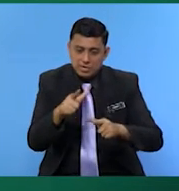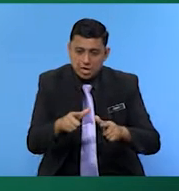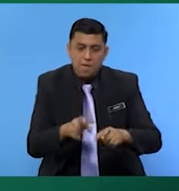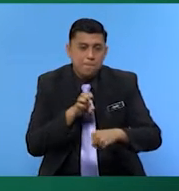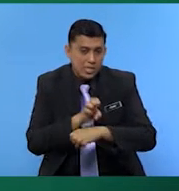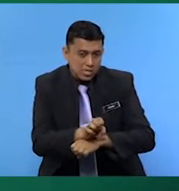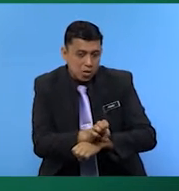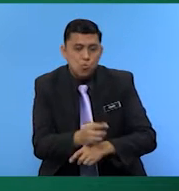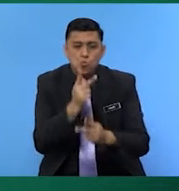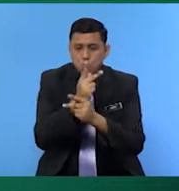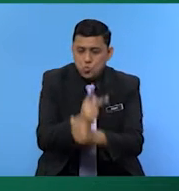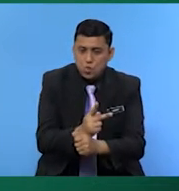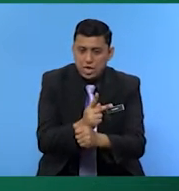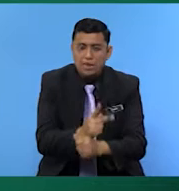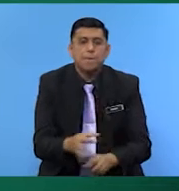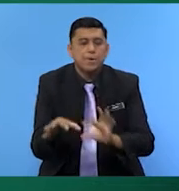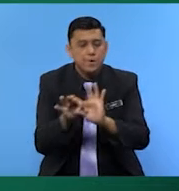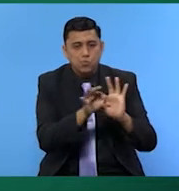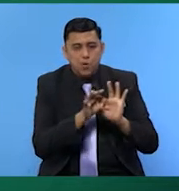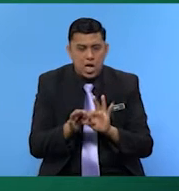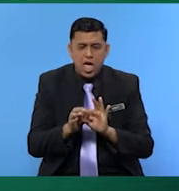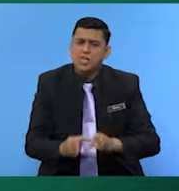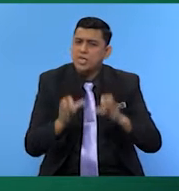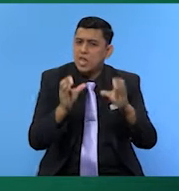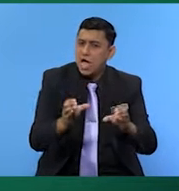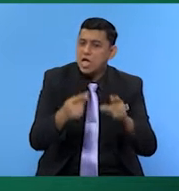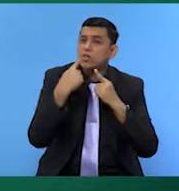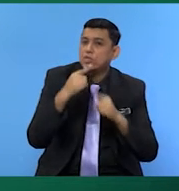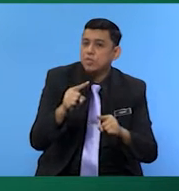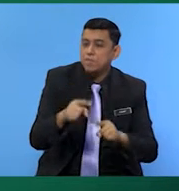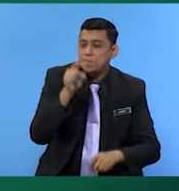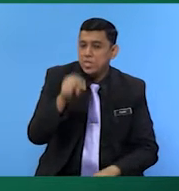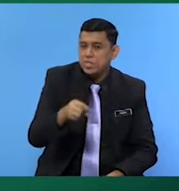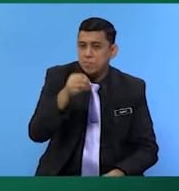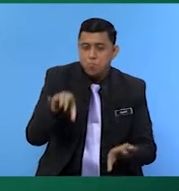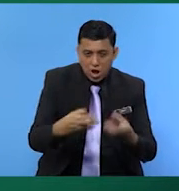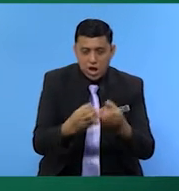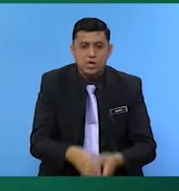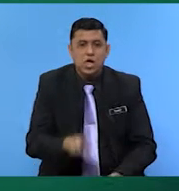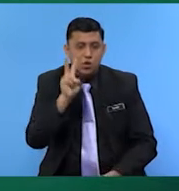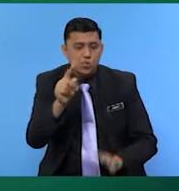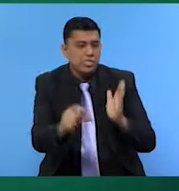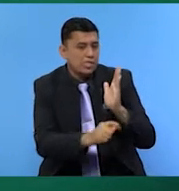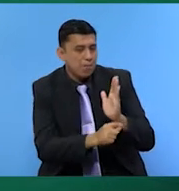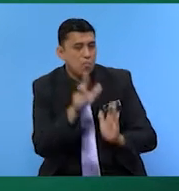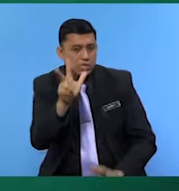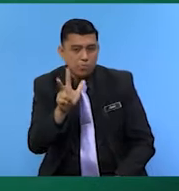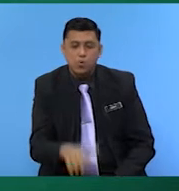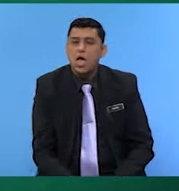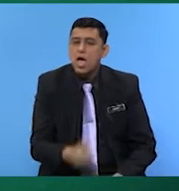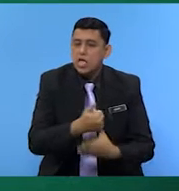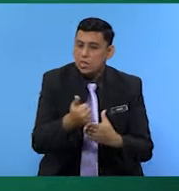untuk mengukuhkan perpaduan. Oleh itu, cadangan jawapan yang perlu dikemukakan adalah 2:3